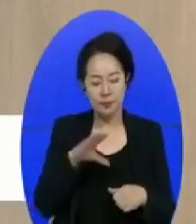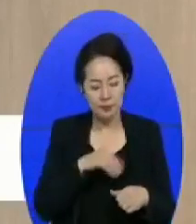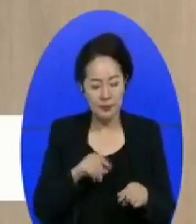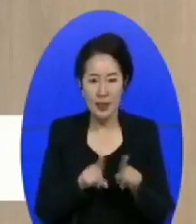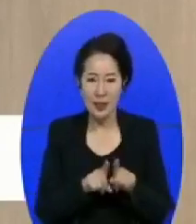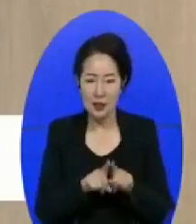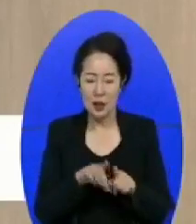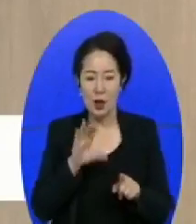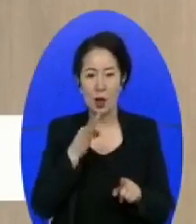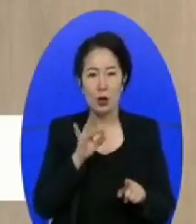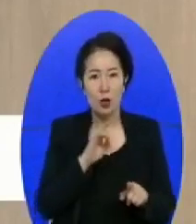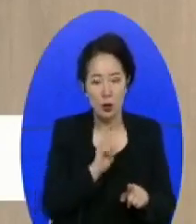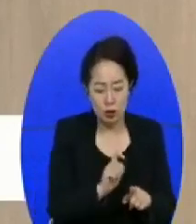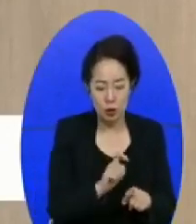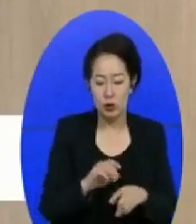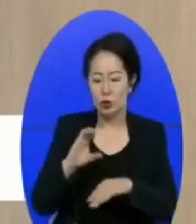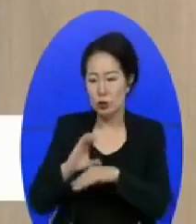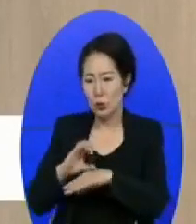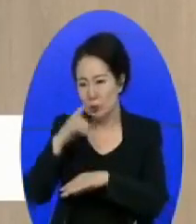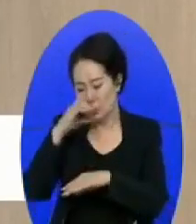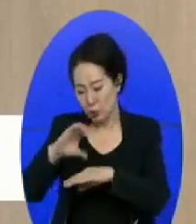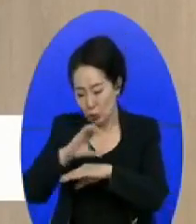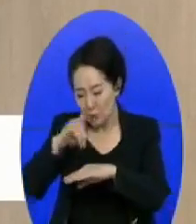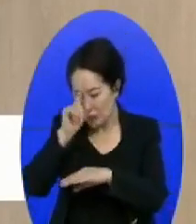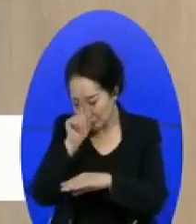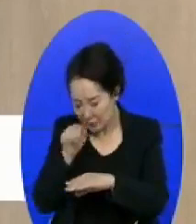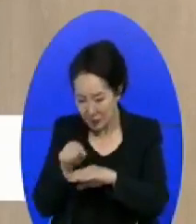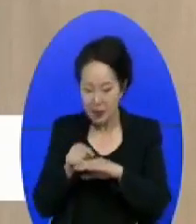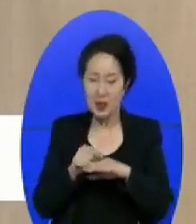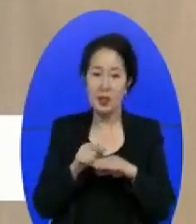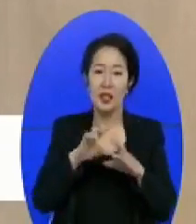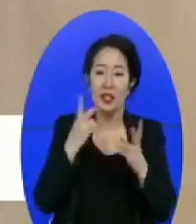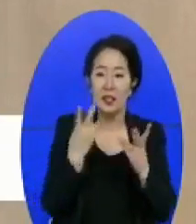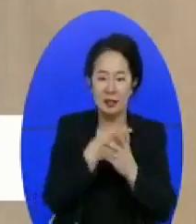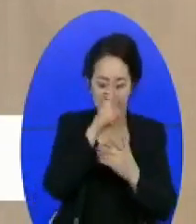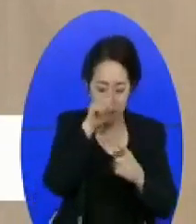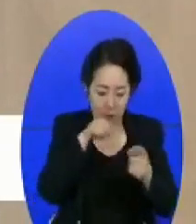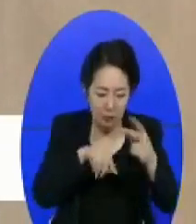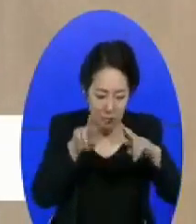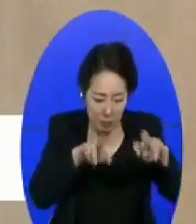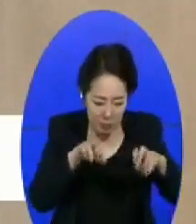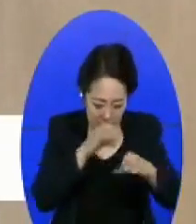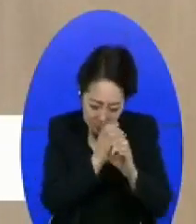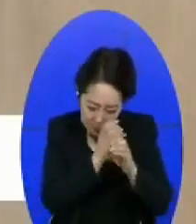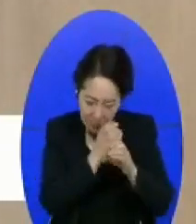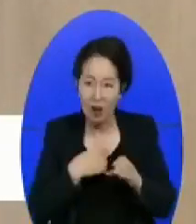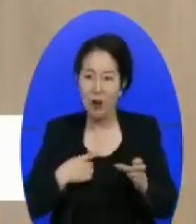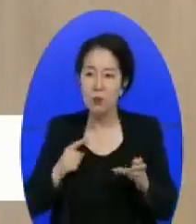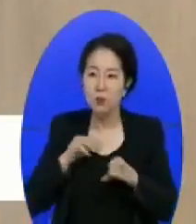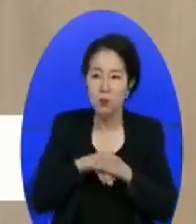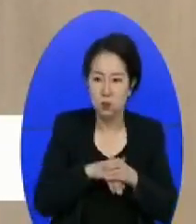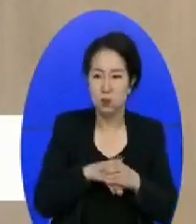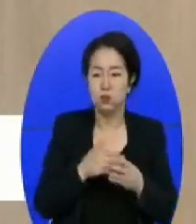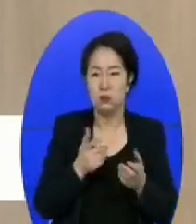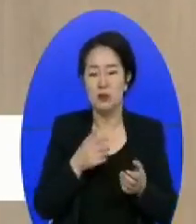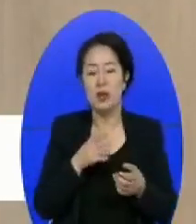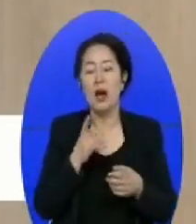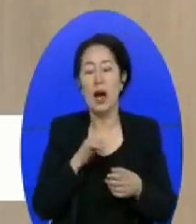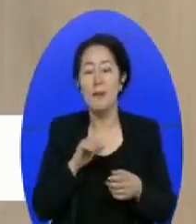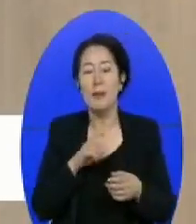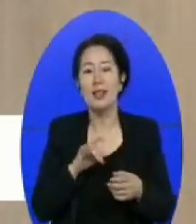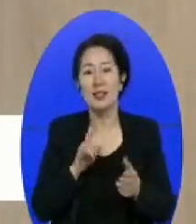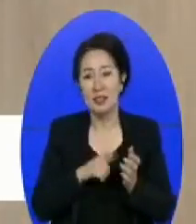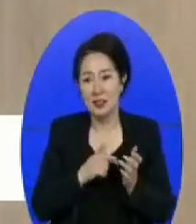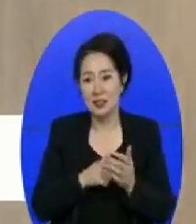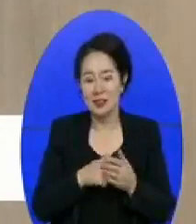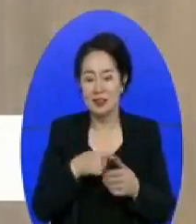маань одоо өрх сумын эмнэлэг нэгдсэн эмнэлгүүдээр эрт илрүүлэг явагдаж байгаа. Тэндээ очиад бас эрт илрүүлэгтээ хамрагдараа